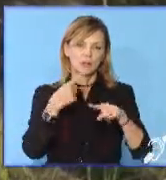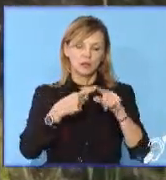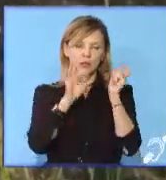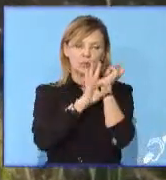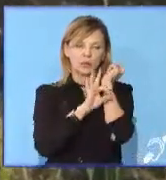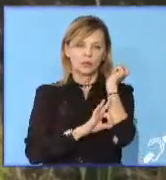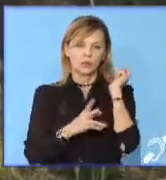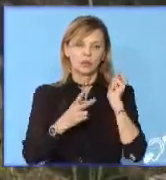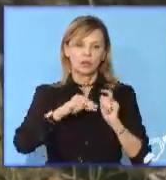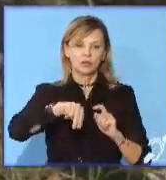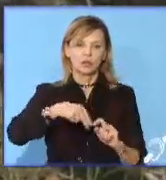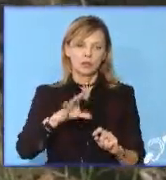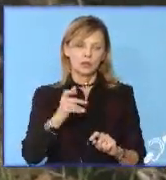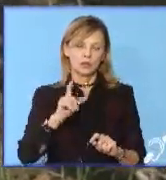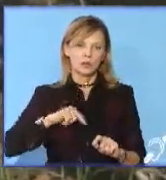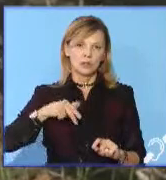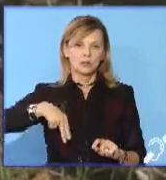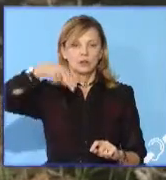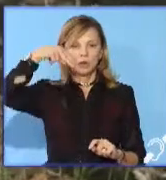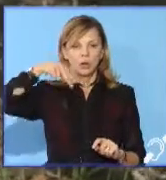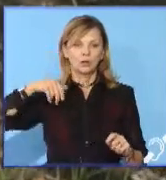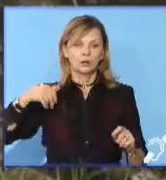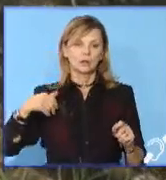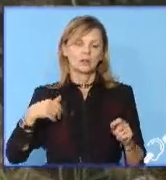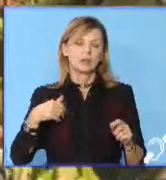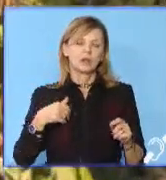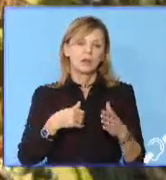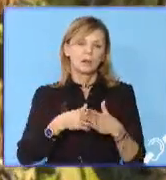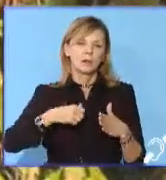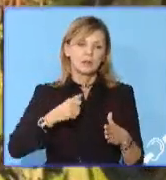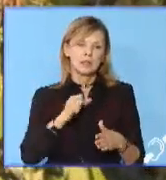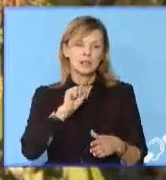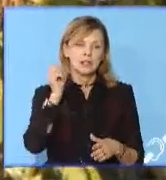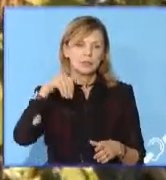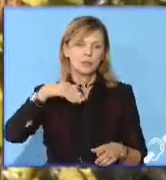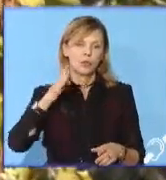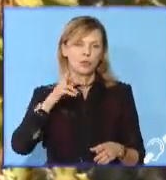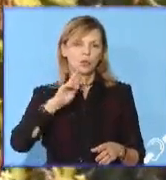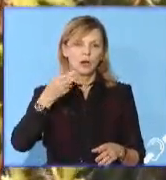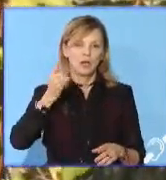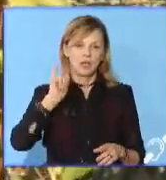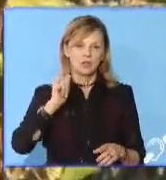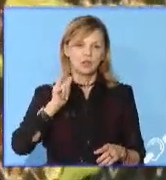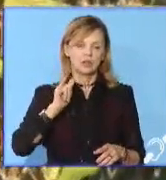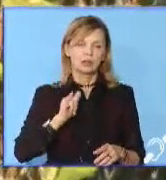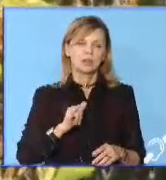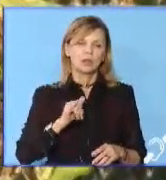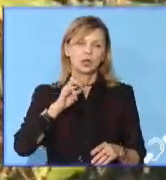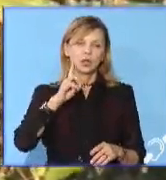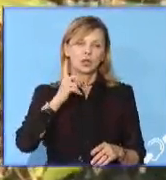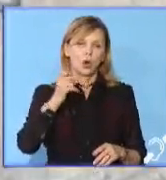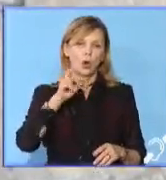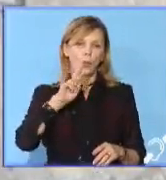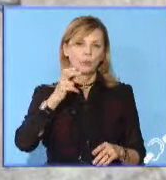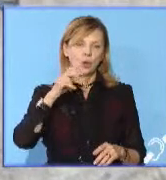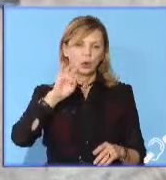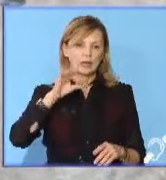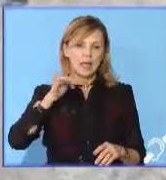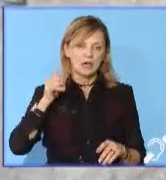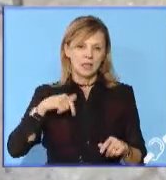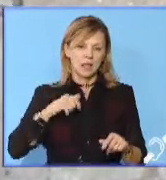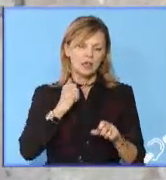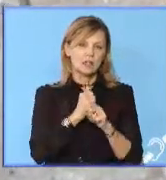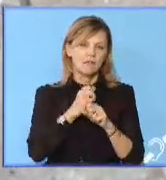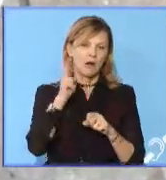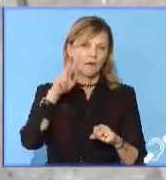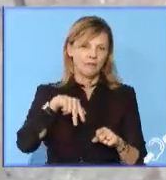din județul Olt sunt în zona de nord, pe raza localităților Sâmburești, Verguleasa, Vitomirești și Dobroteasa. Aici se produc și câteva soiuri